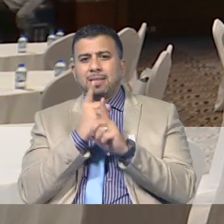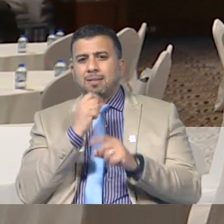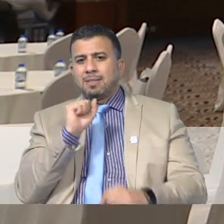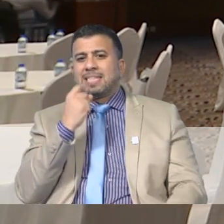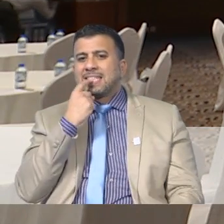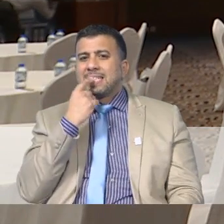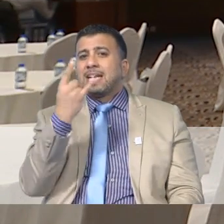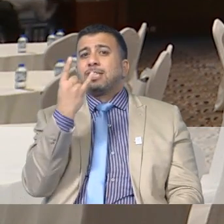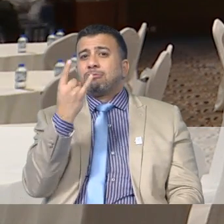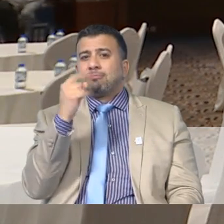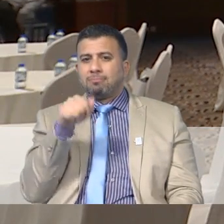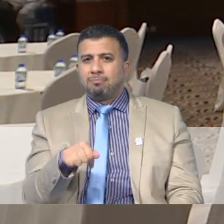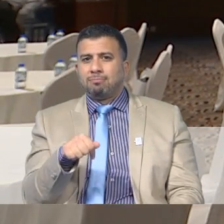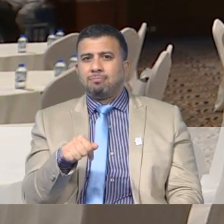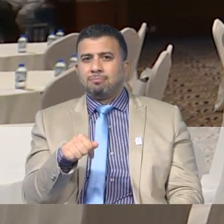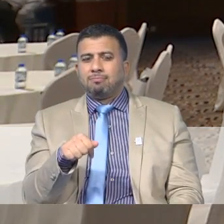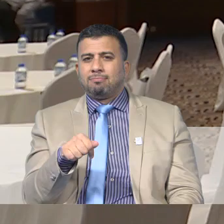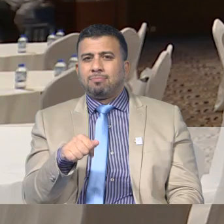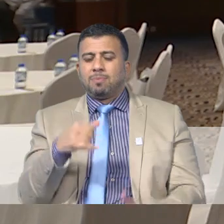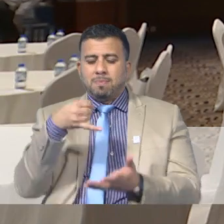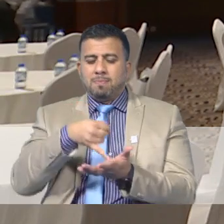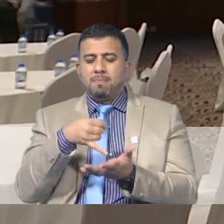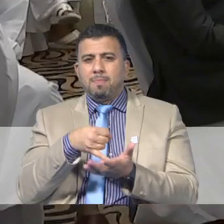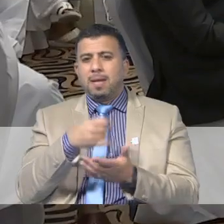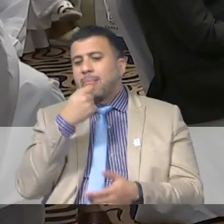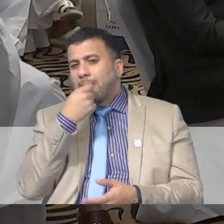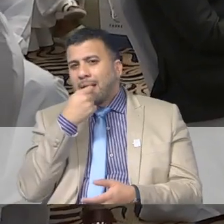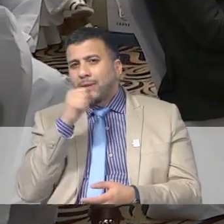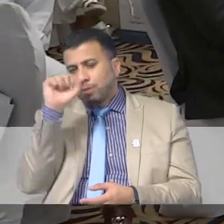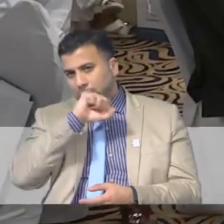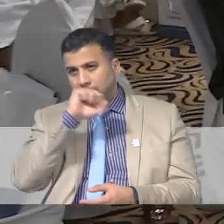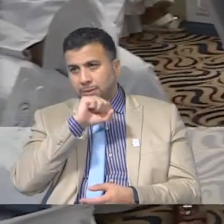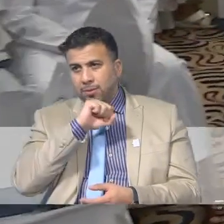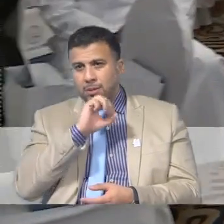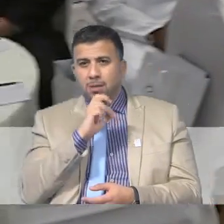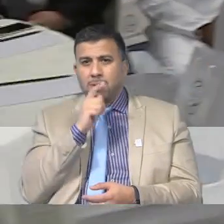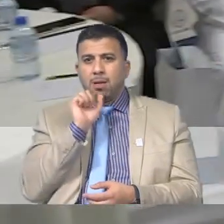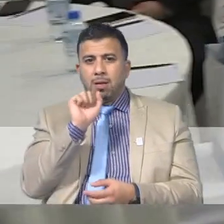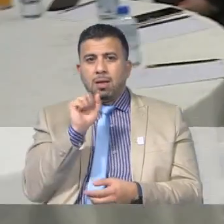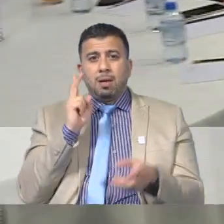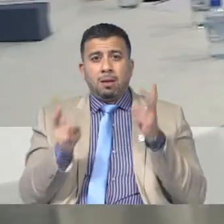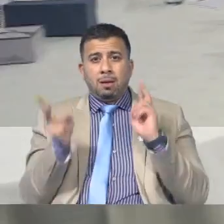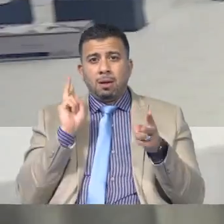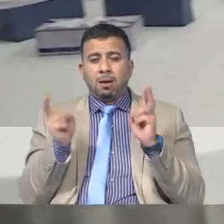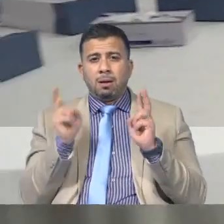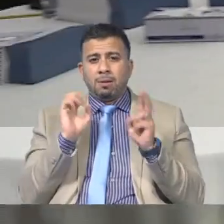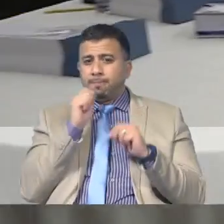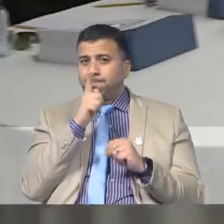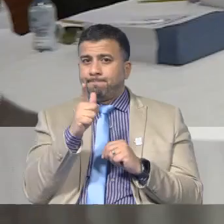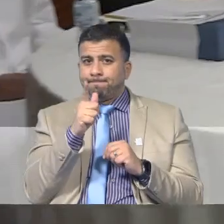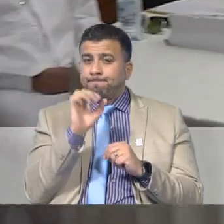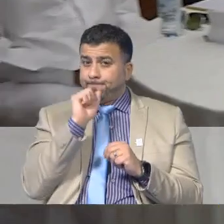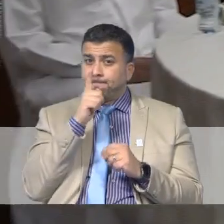بمرور 10 سنوات على إقامة مركز التحكيم الشارقة. يأتي هذا الاحتفال تأكيداً على